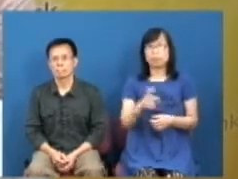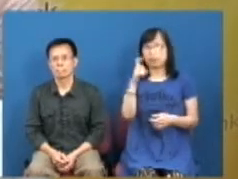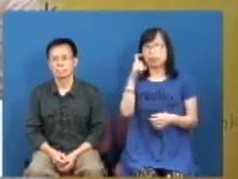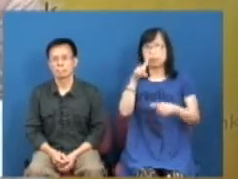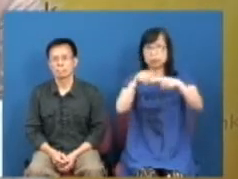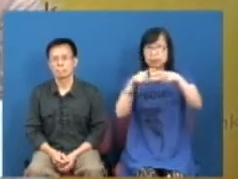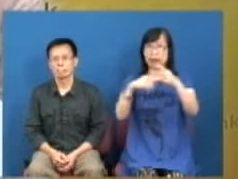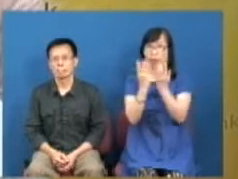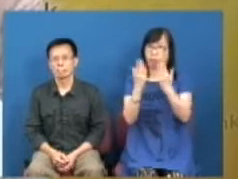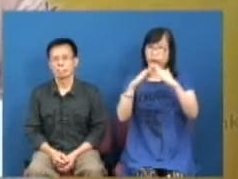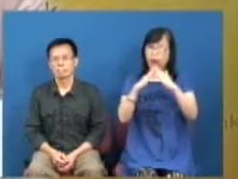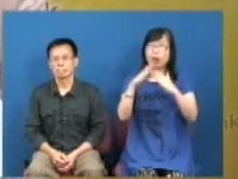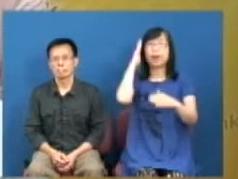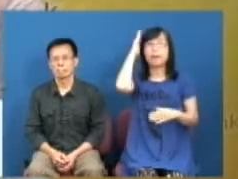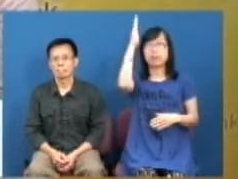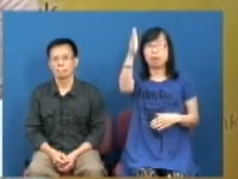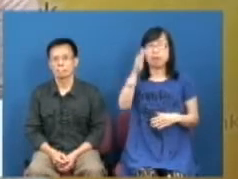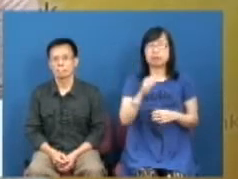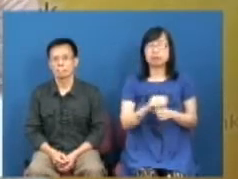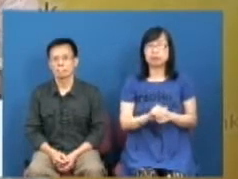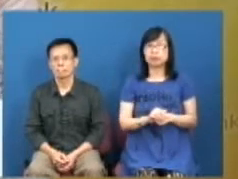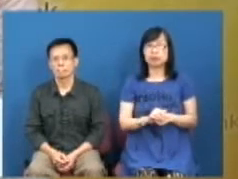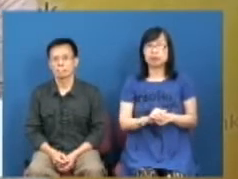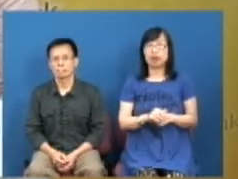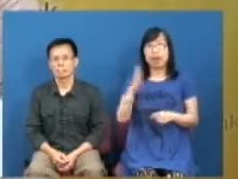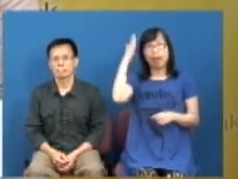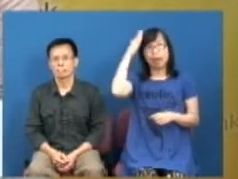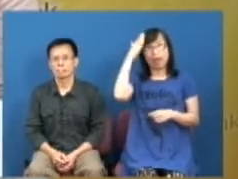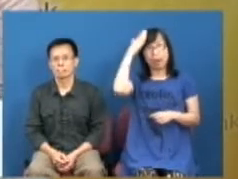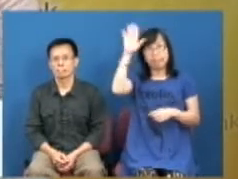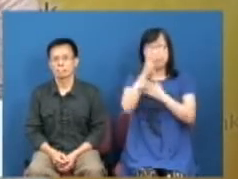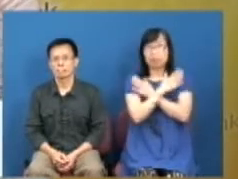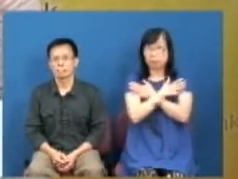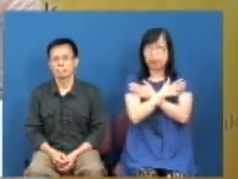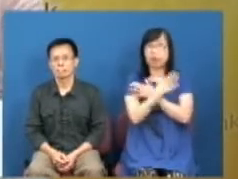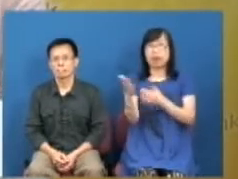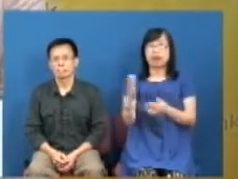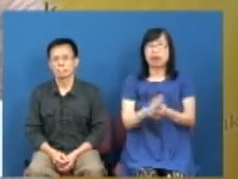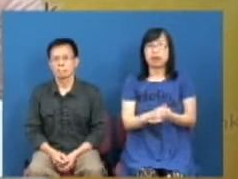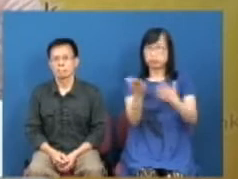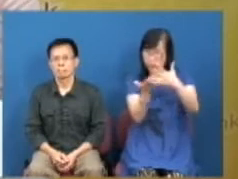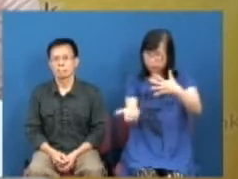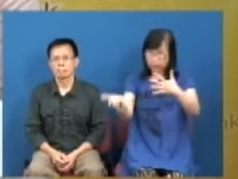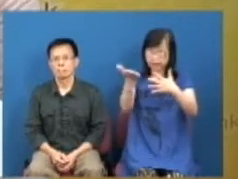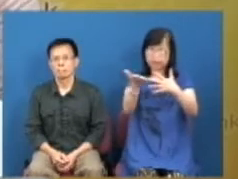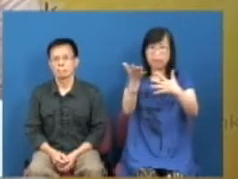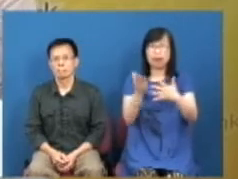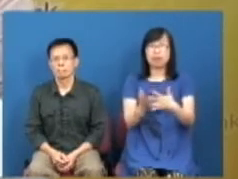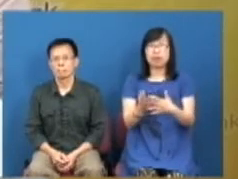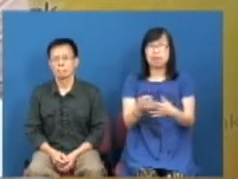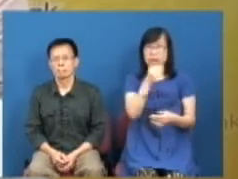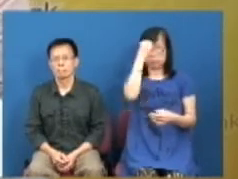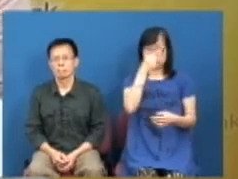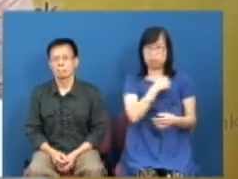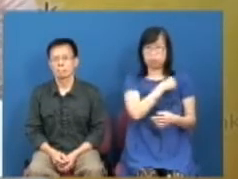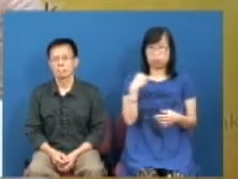校，更加咧嚟緊希望無論明愛啦，嚟緊都希望再升格為一個即係天主教大學